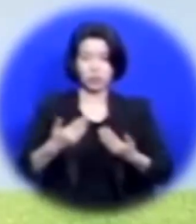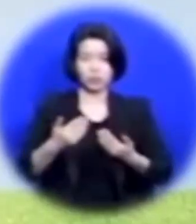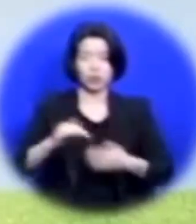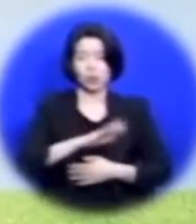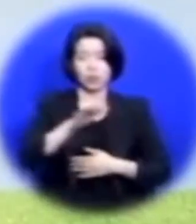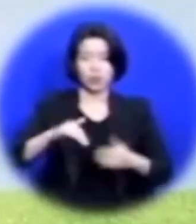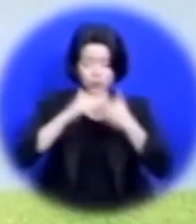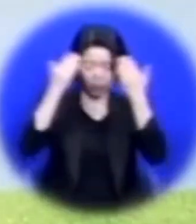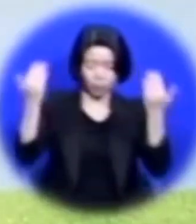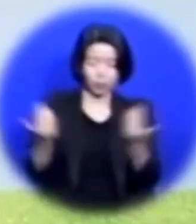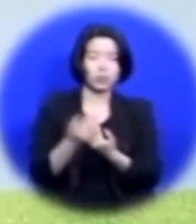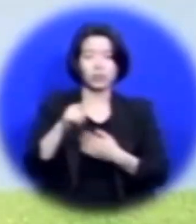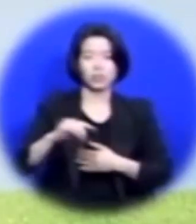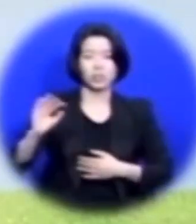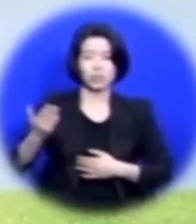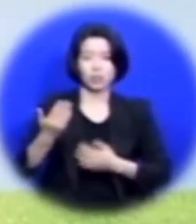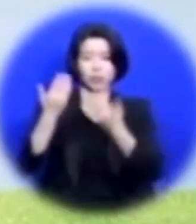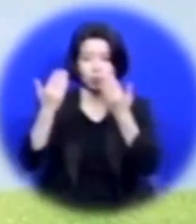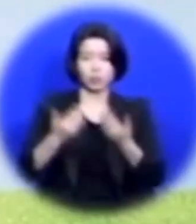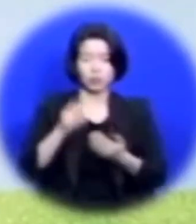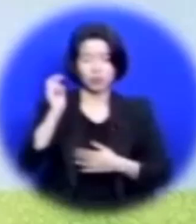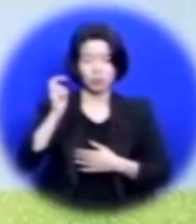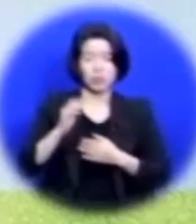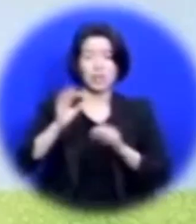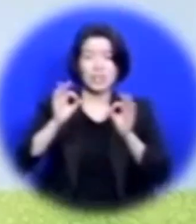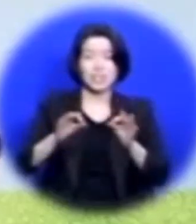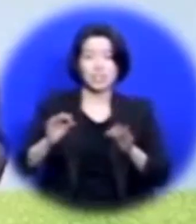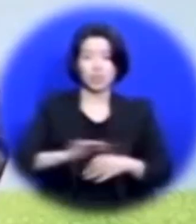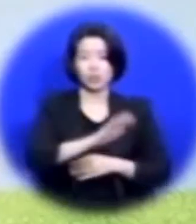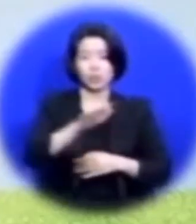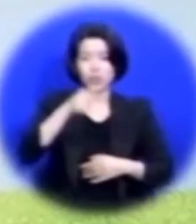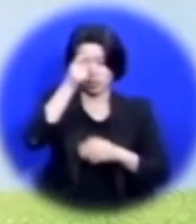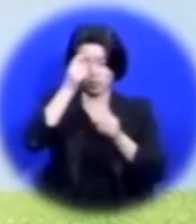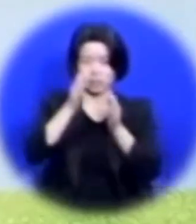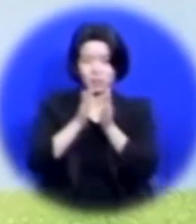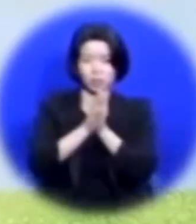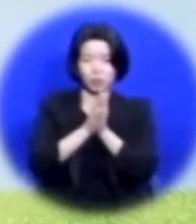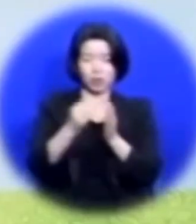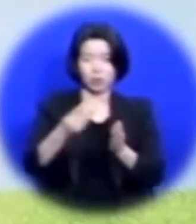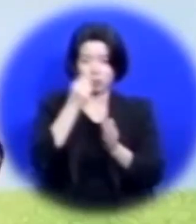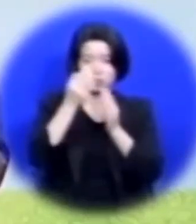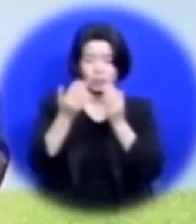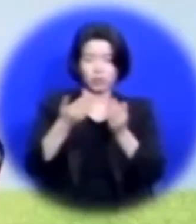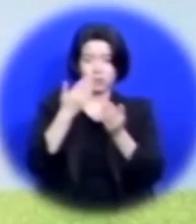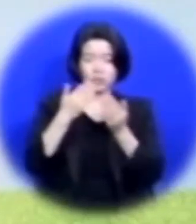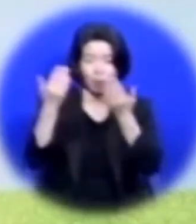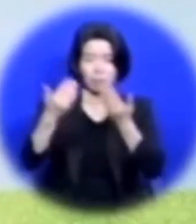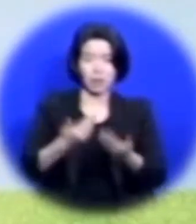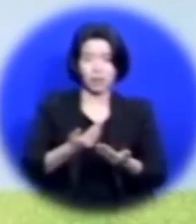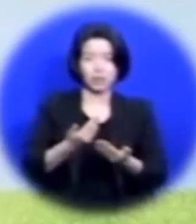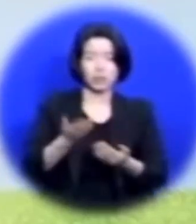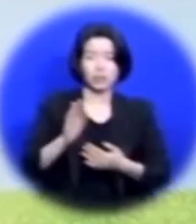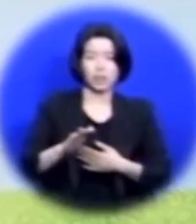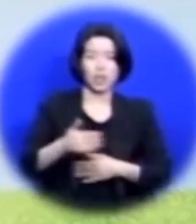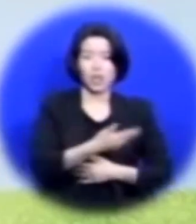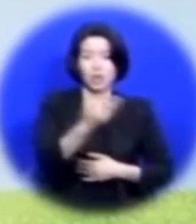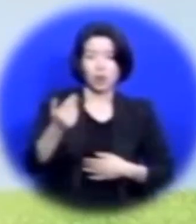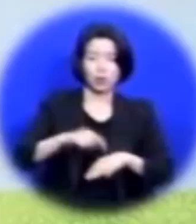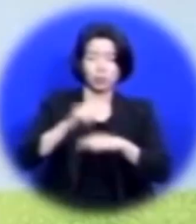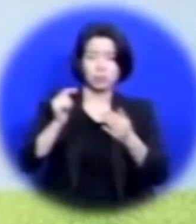모든 것이 되어 주실 것입니다 이제 우리 기도하고 성찬을 받으시겠네요 여러분의 마음에